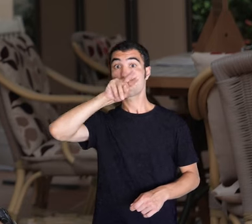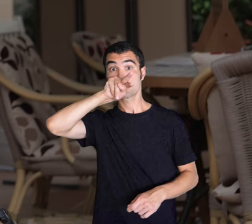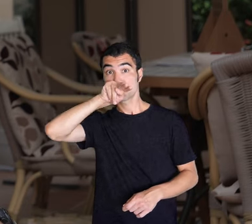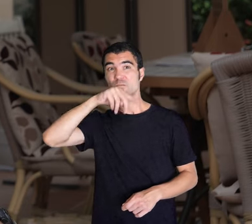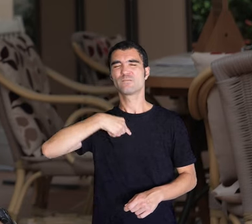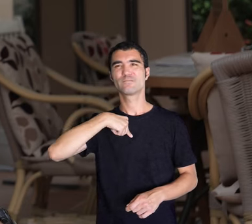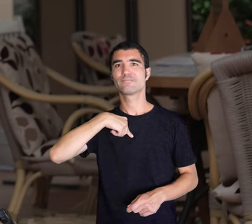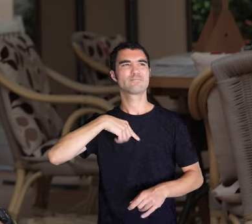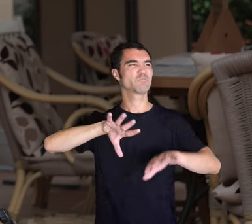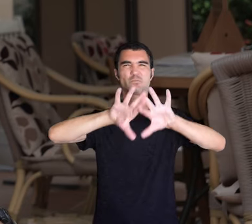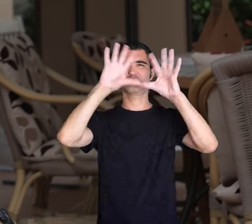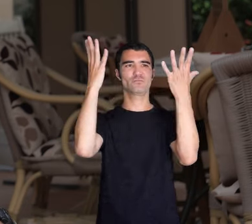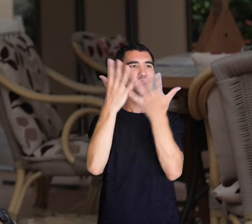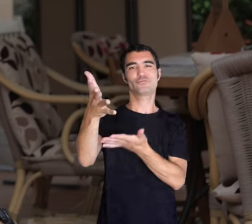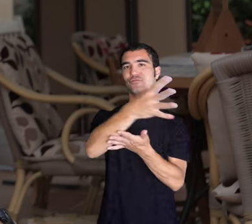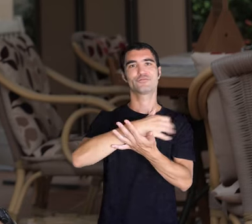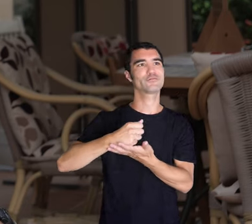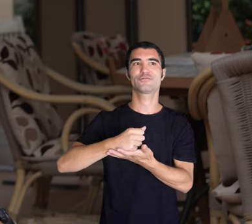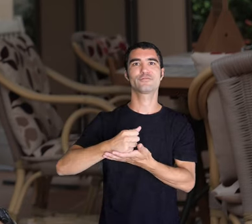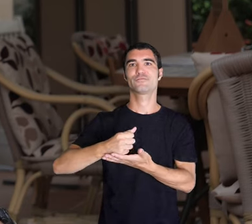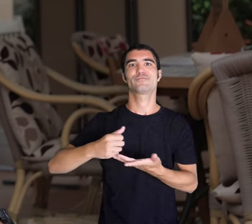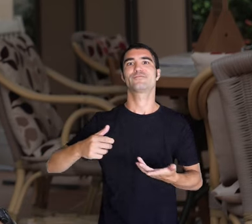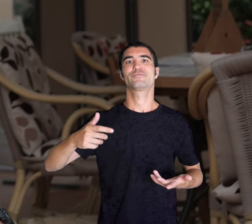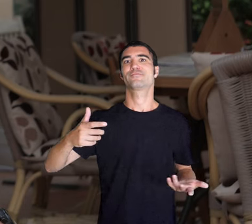quedàvem en el món de la noche, el món de la noche,